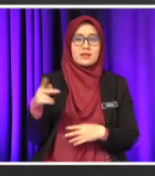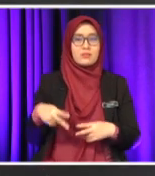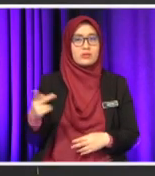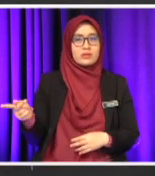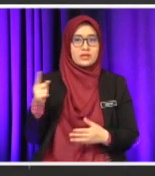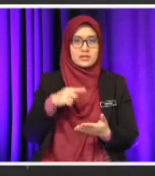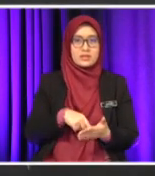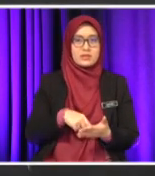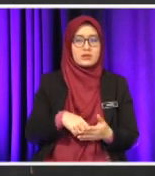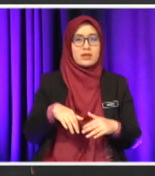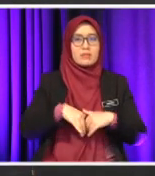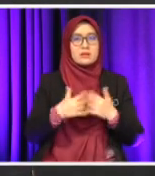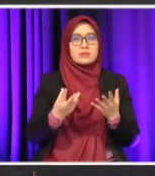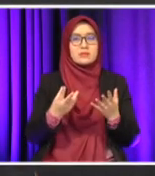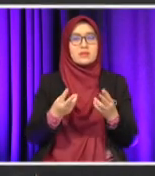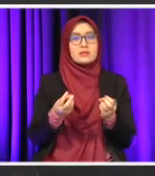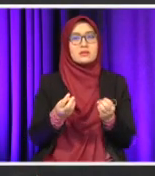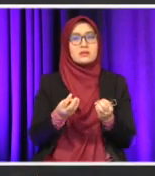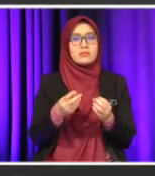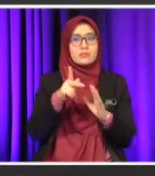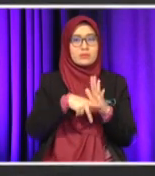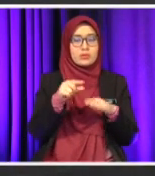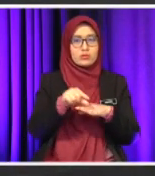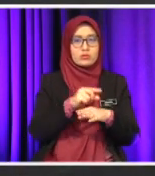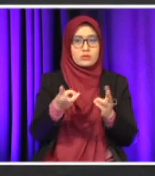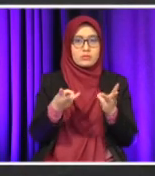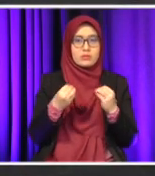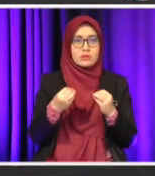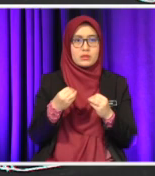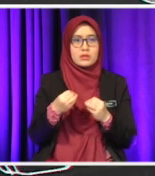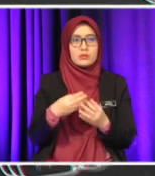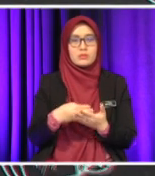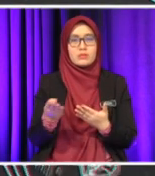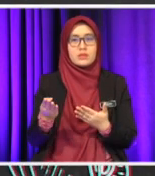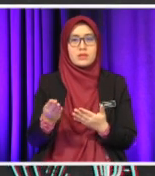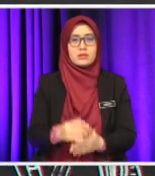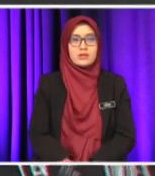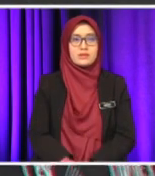alat tulis dapat dibeli oleh pengguna kita kaitkan tadi dengan aliran pemasaran oke